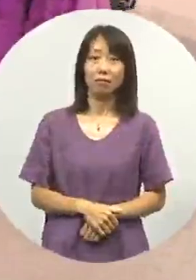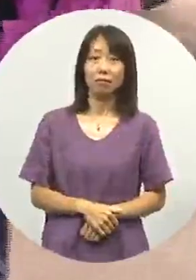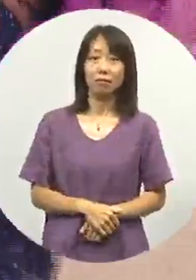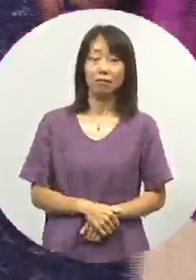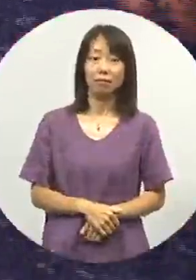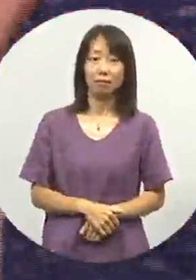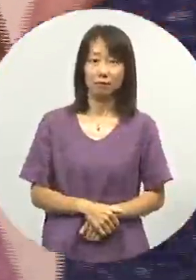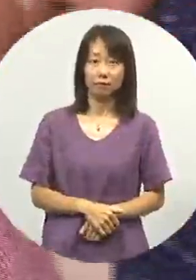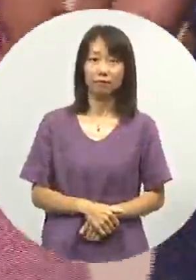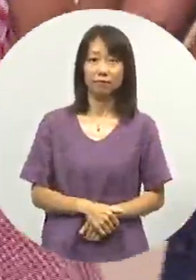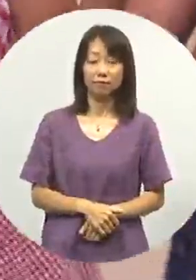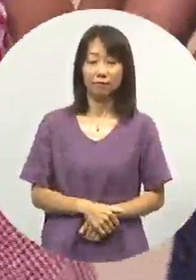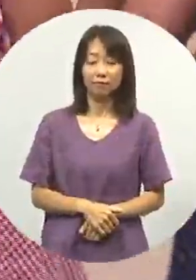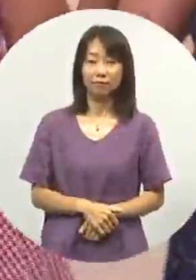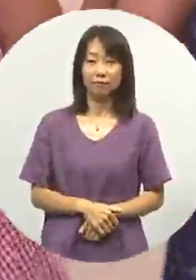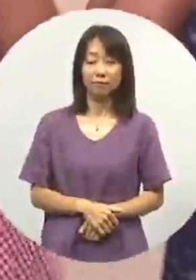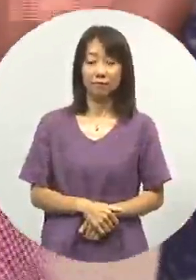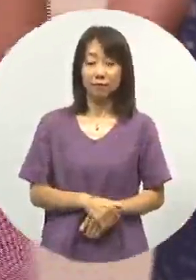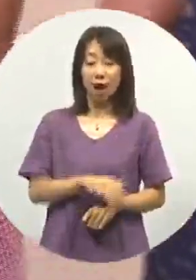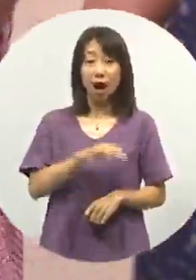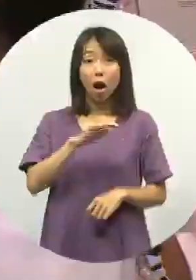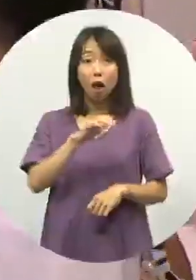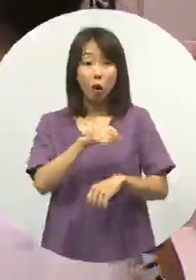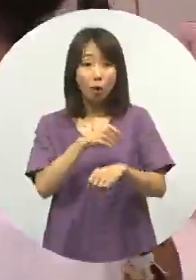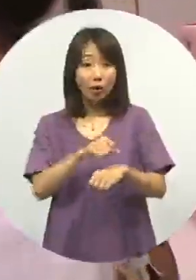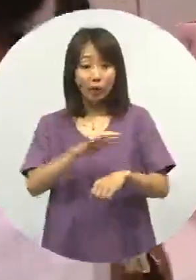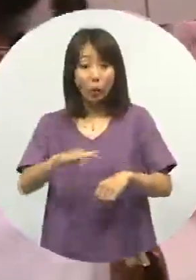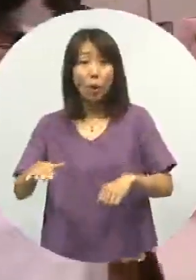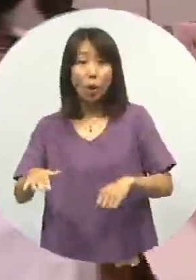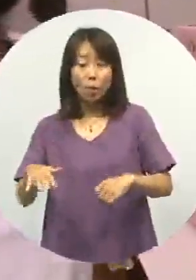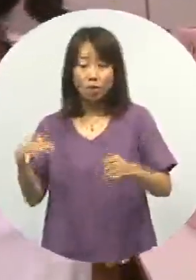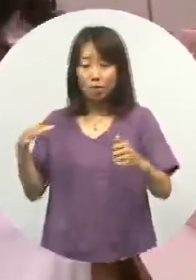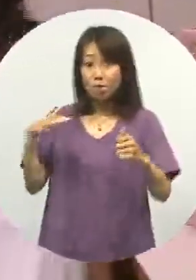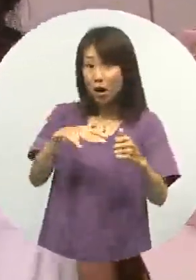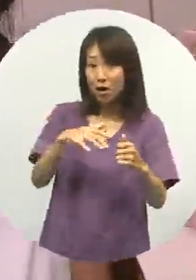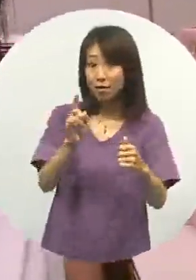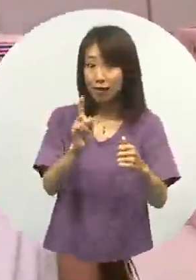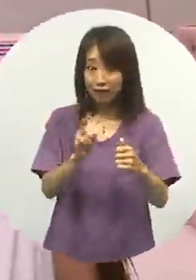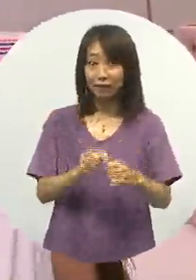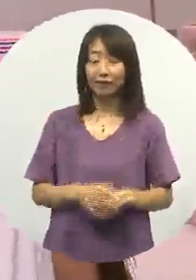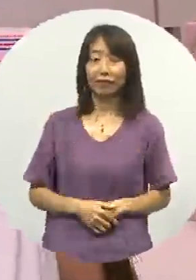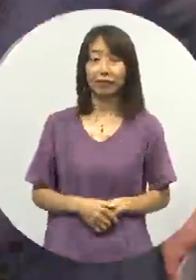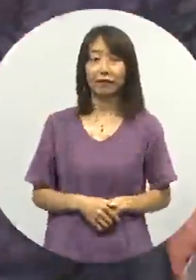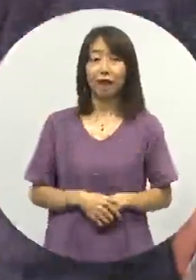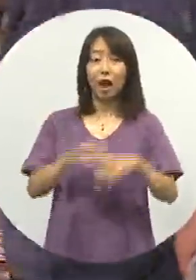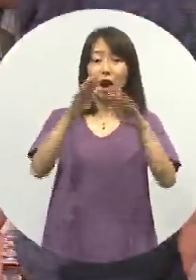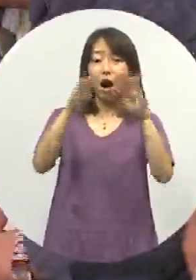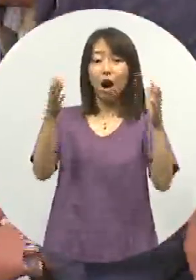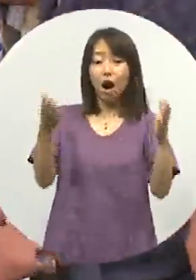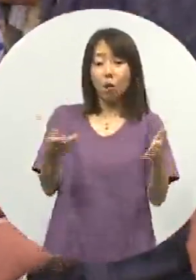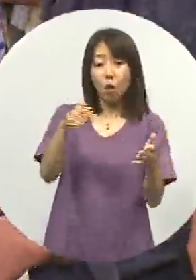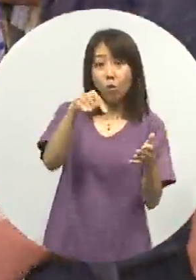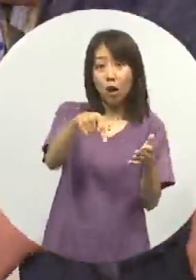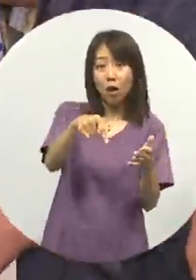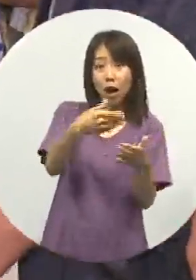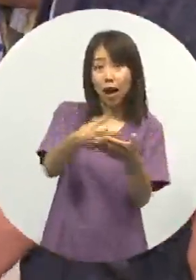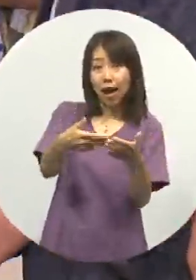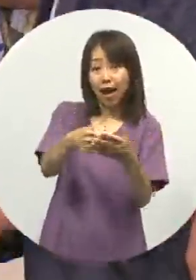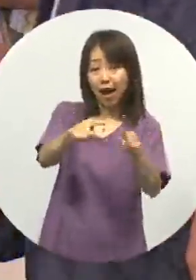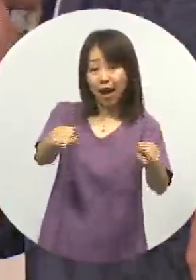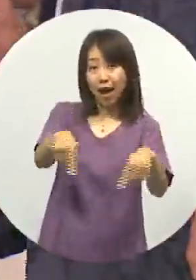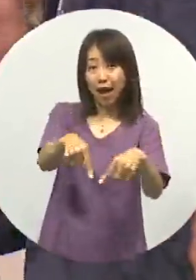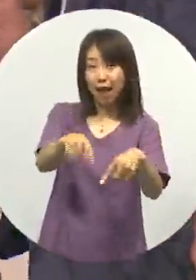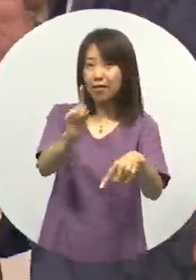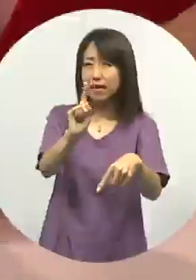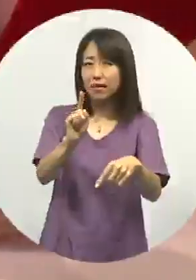また今回のイベントで特に子どもたちに人気だったのが、箱の中の絵を当てようというコーナ